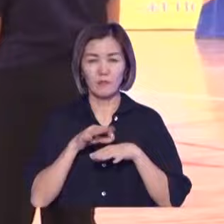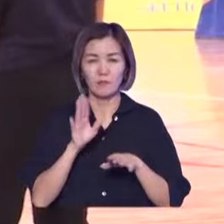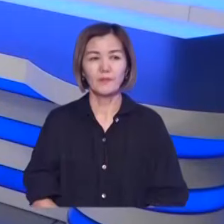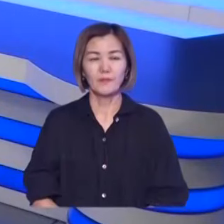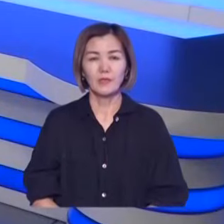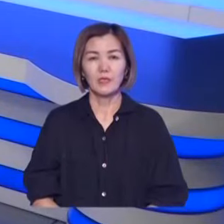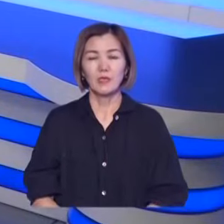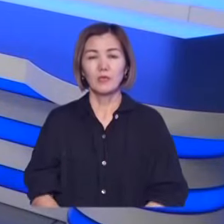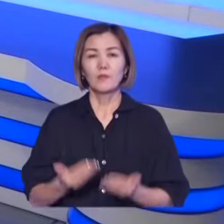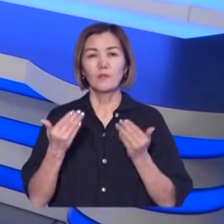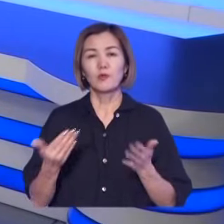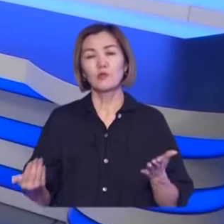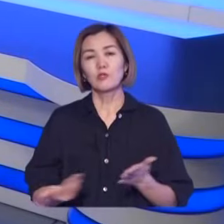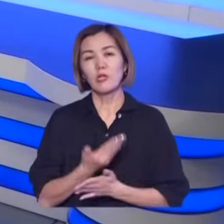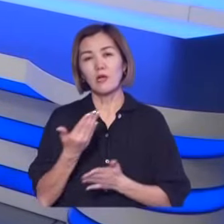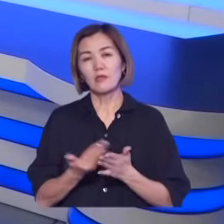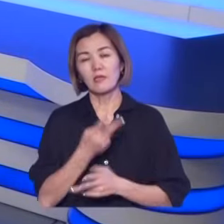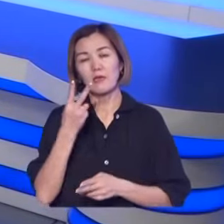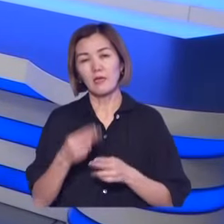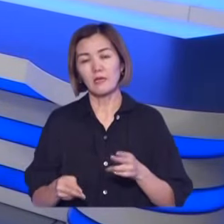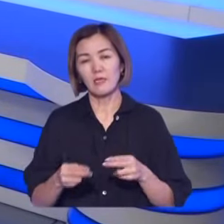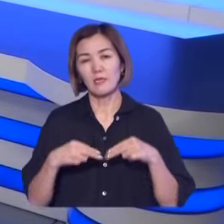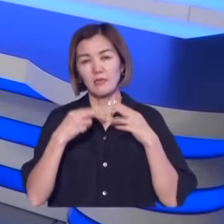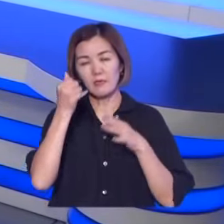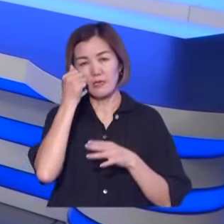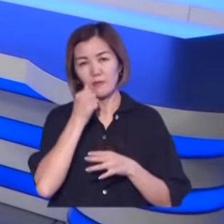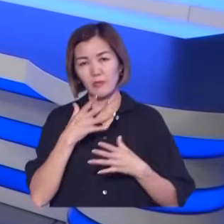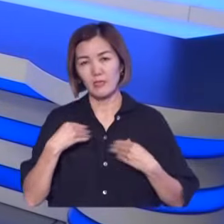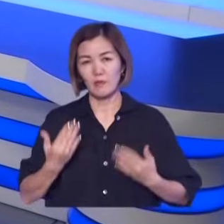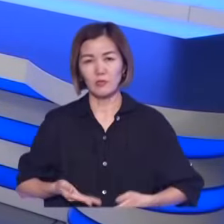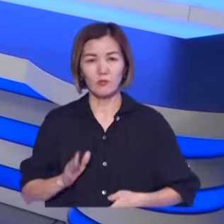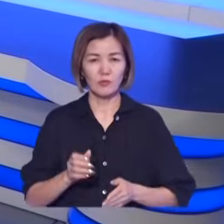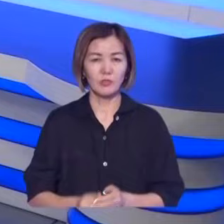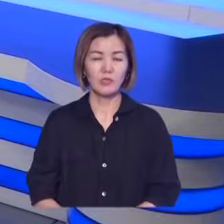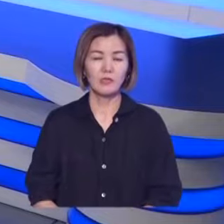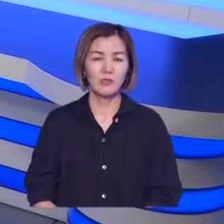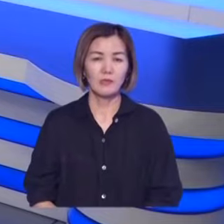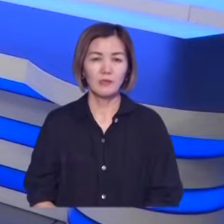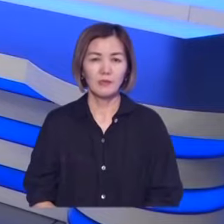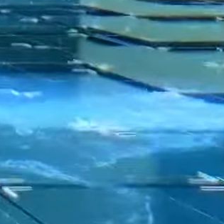Әзірге келіп жеткен ақпараттар легі осы, арна қосулы болсын.